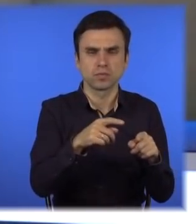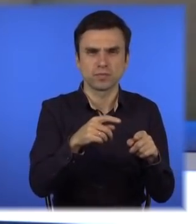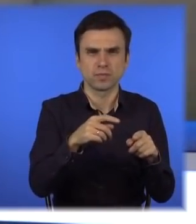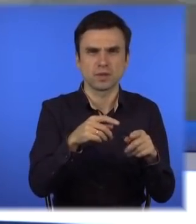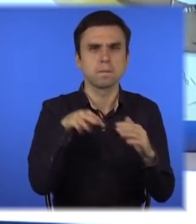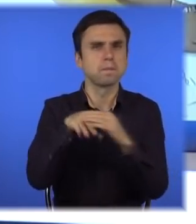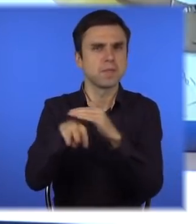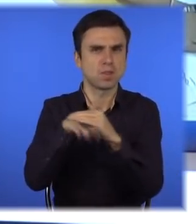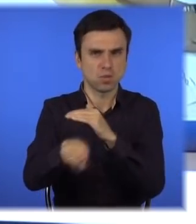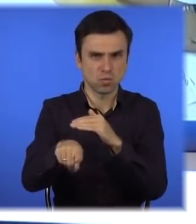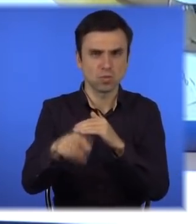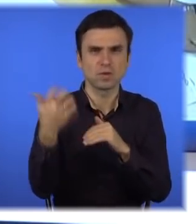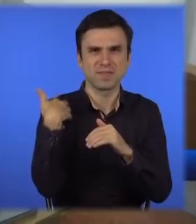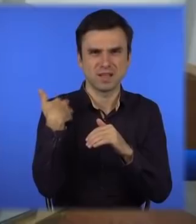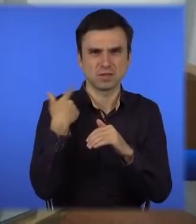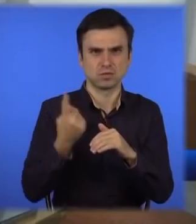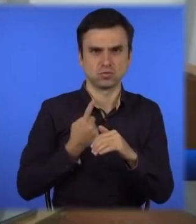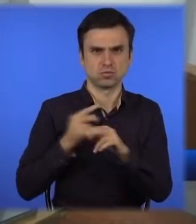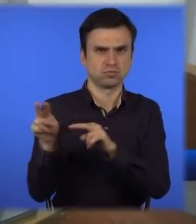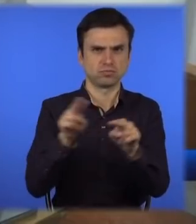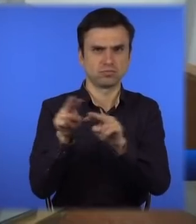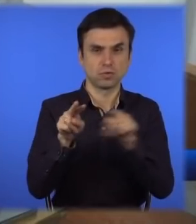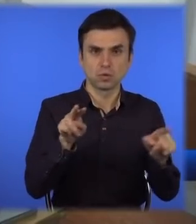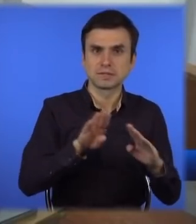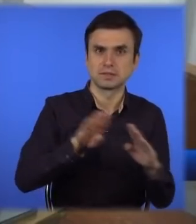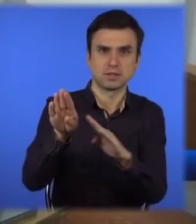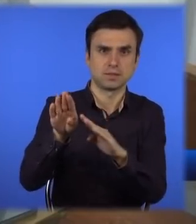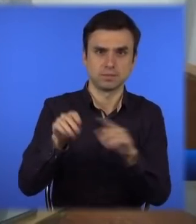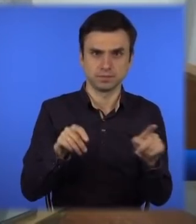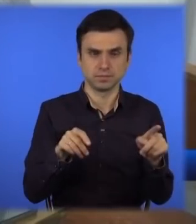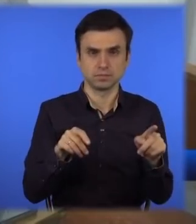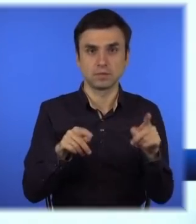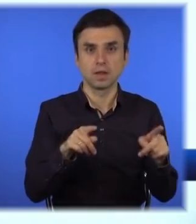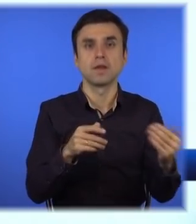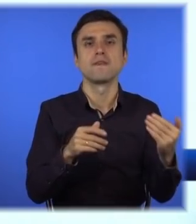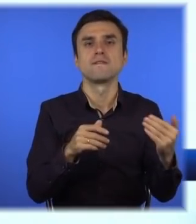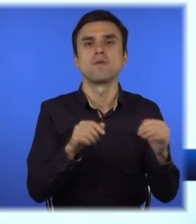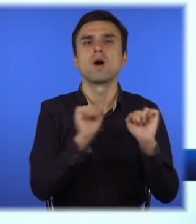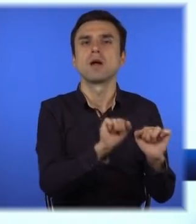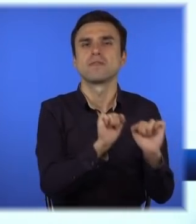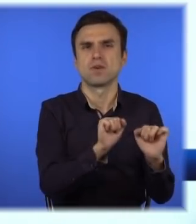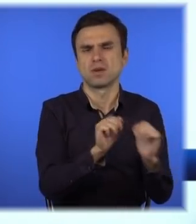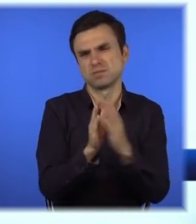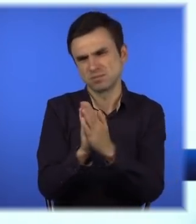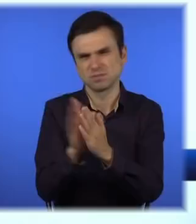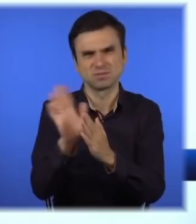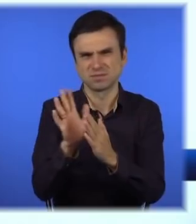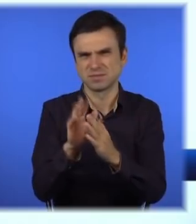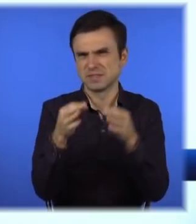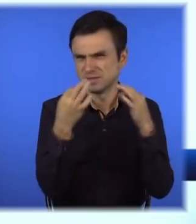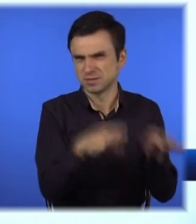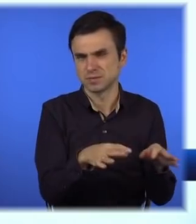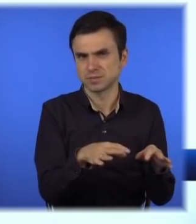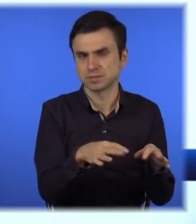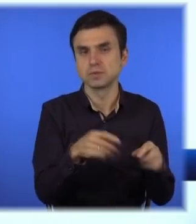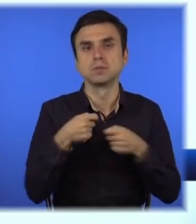свободі на час суду. Таке рішення ухвалив 6 серпня Саксаганський суд. Там відбулося попереднє засідання у справі.